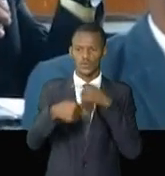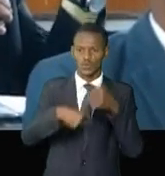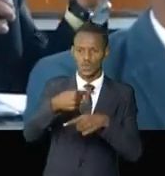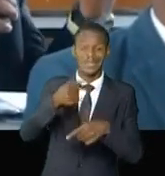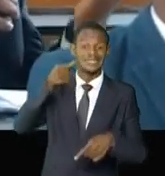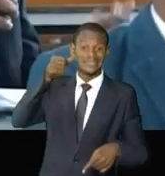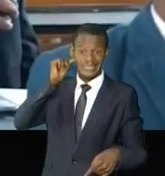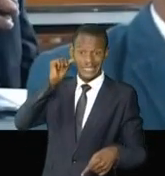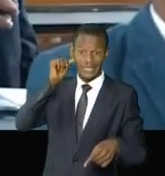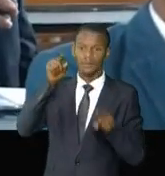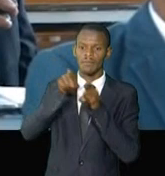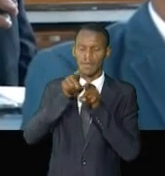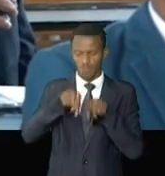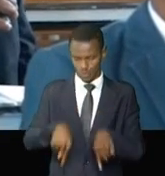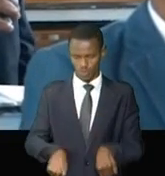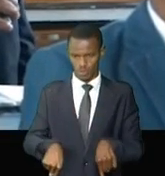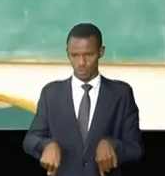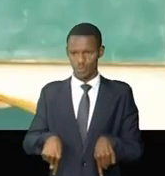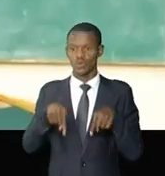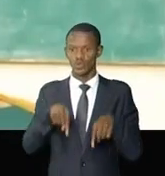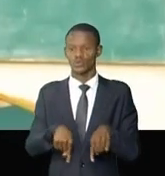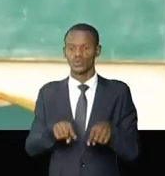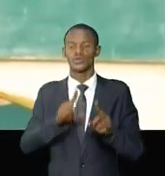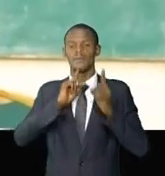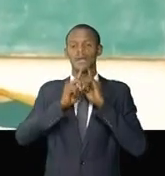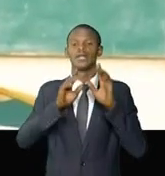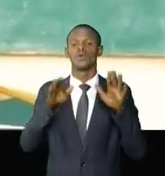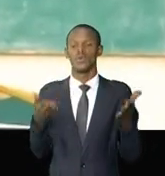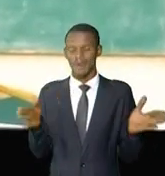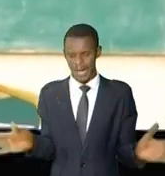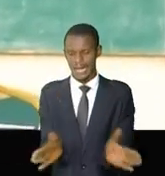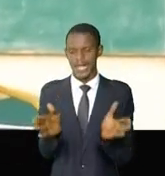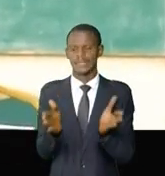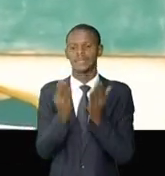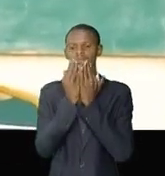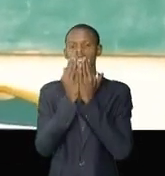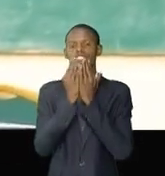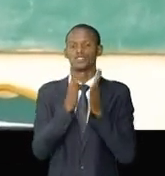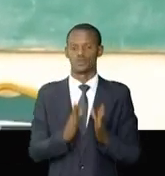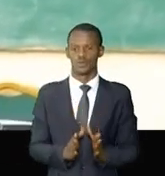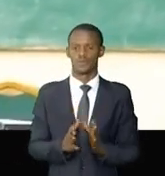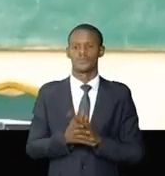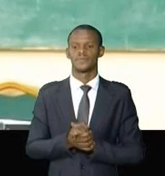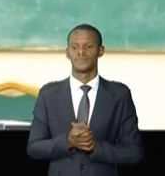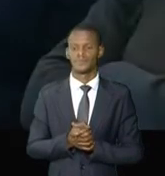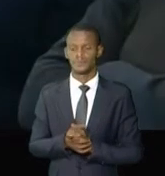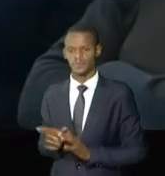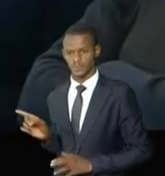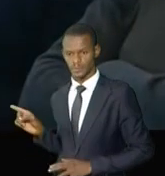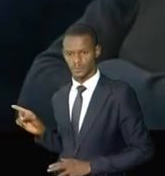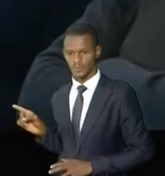tourné autour de la recherche et de l'encadrement des étudiants. La pédagogie universitaire m'a équipé